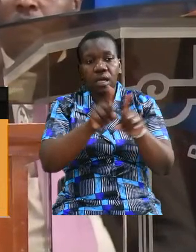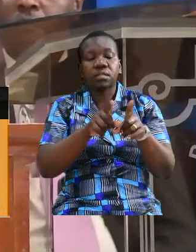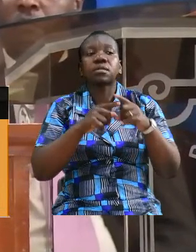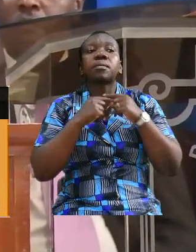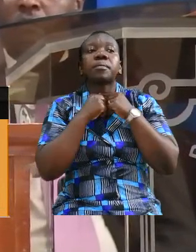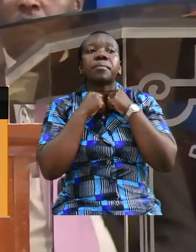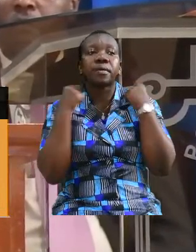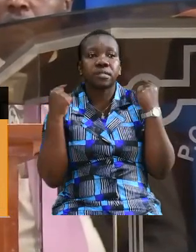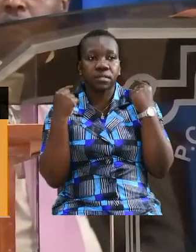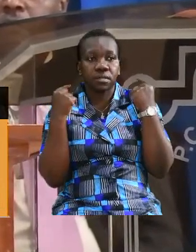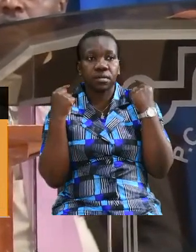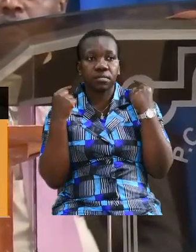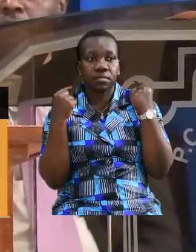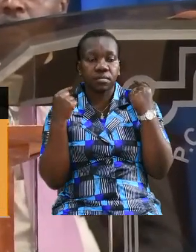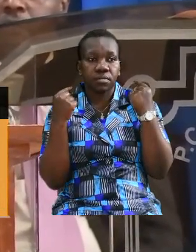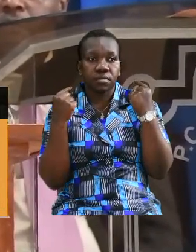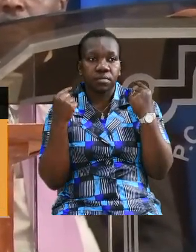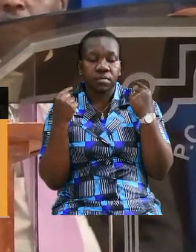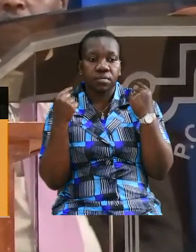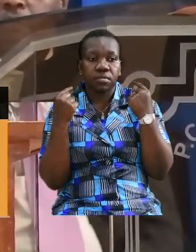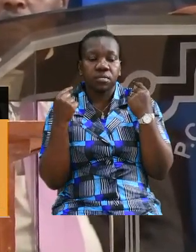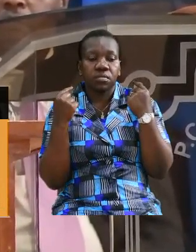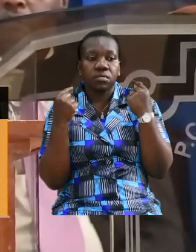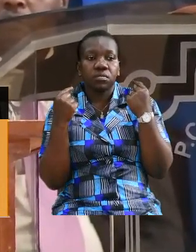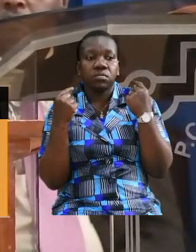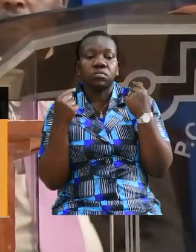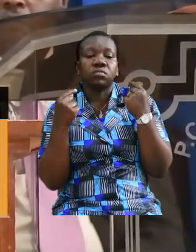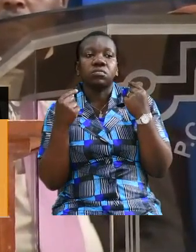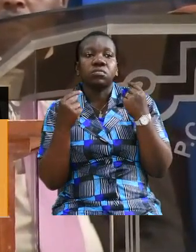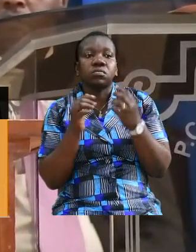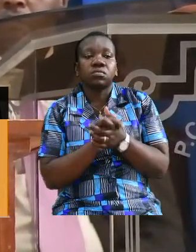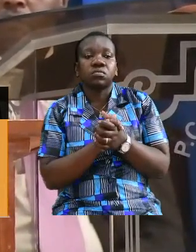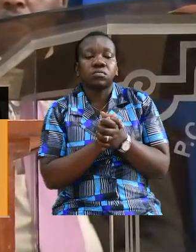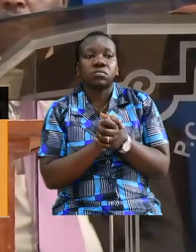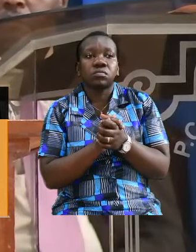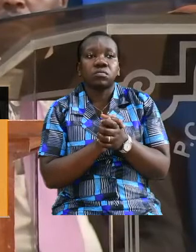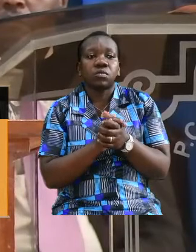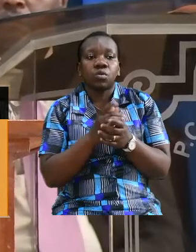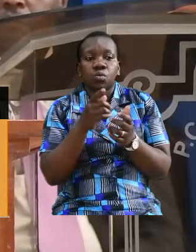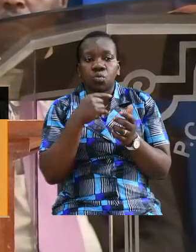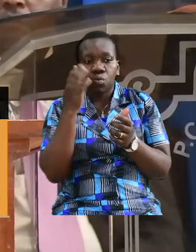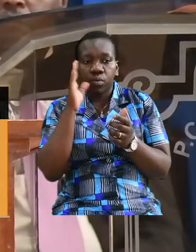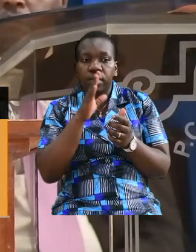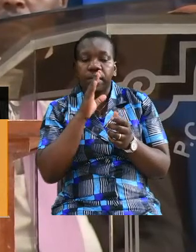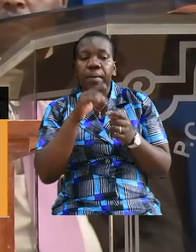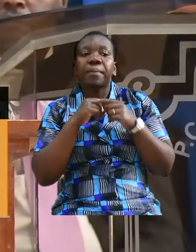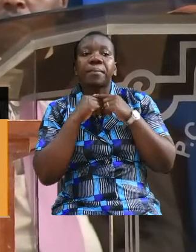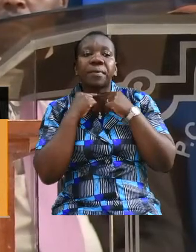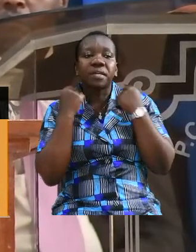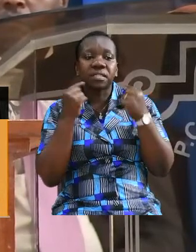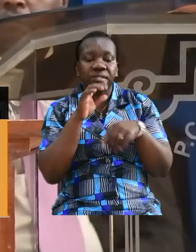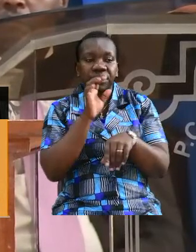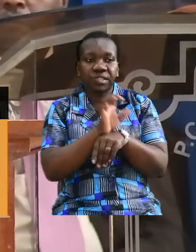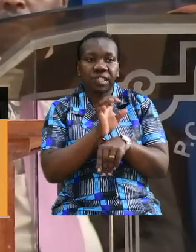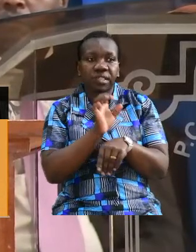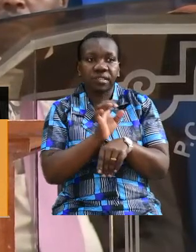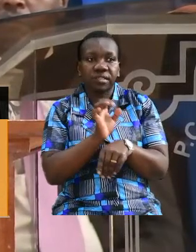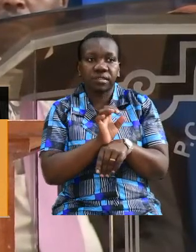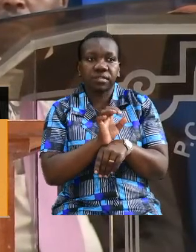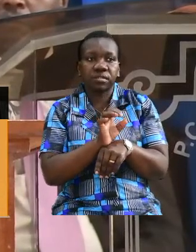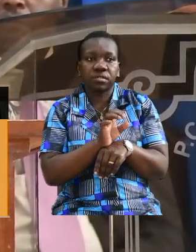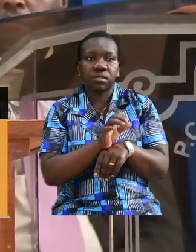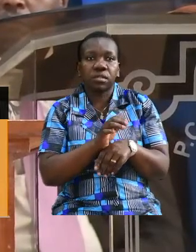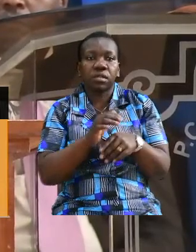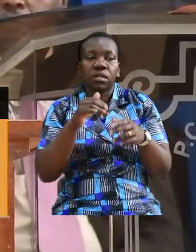Sacraments, the said Mr. Solomon Kamau ceases to be a minister of Presbyterian Church of East Africa and is